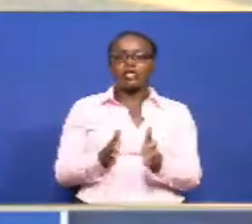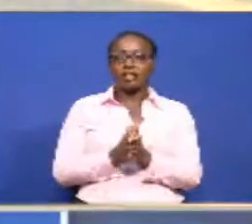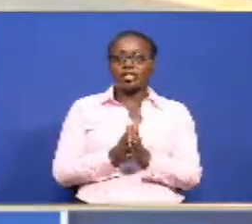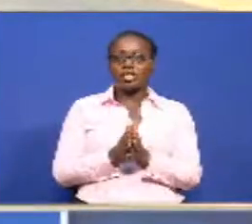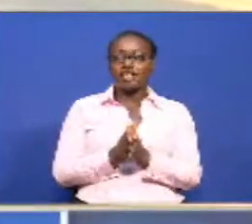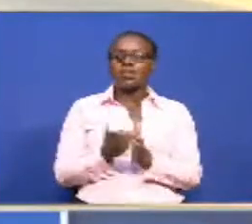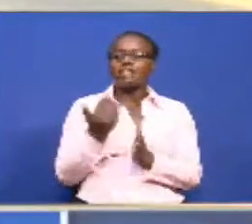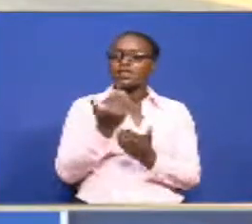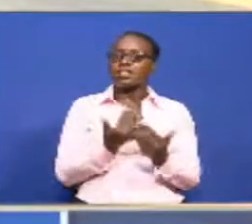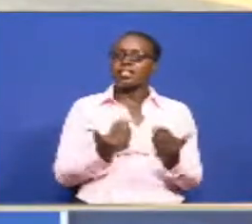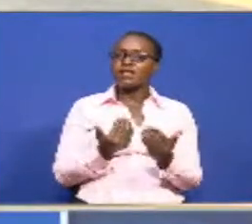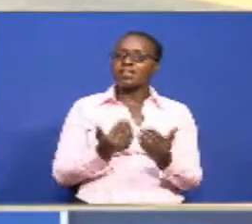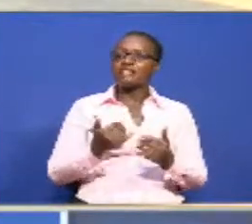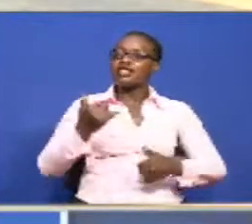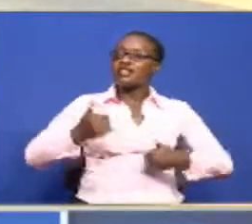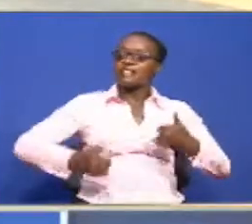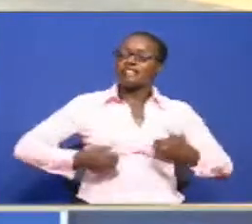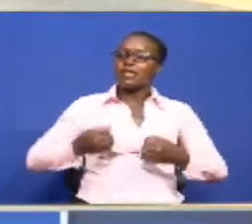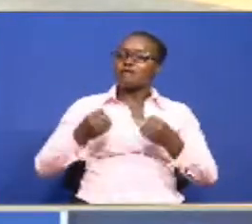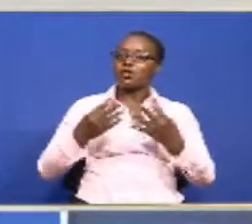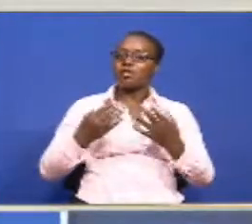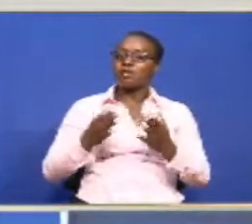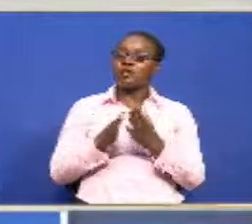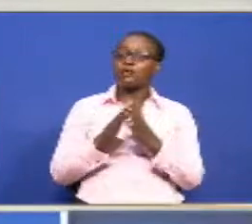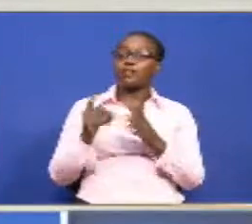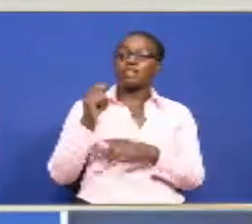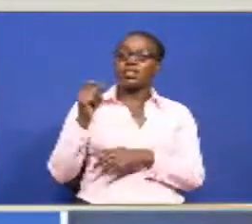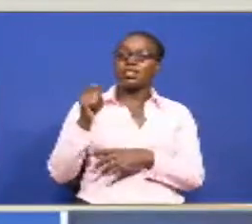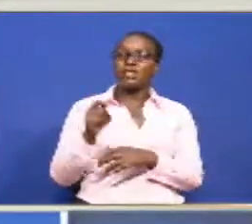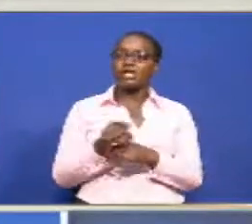huyu akiwasisimua wengi na kipawa chake.